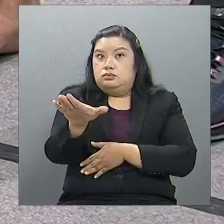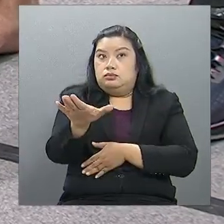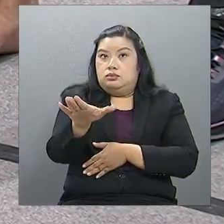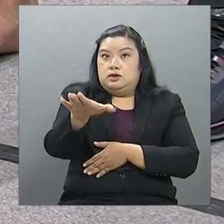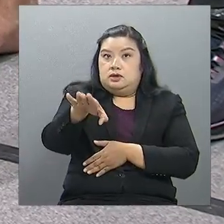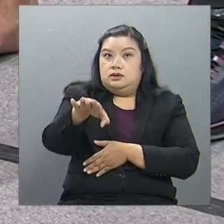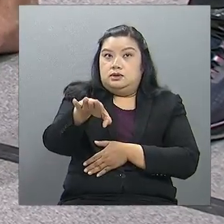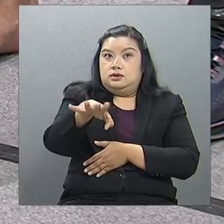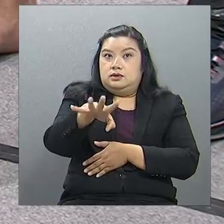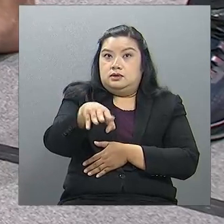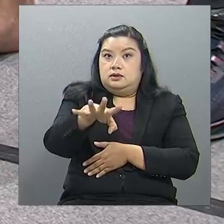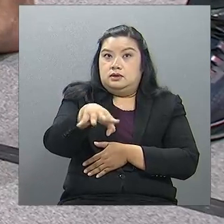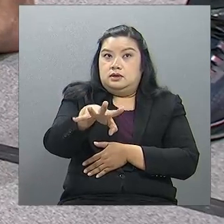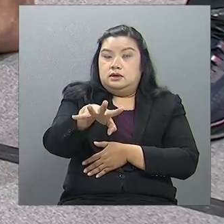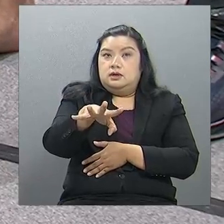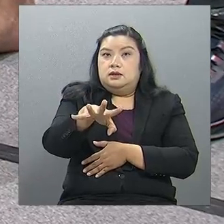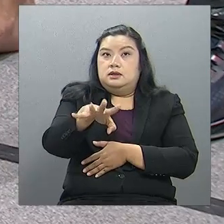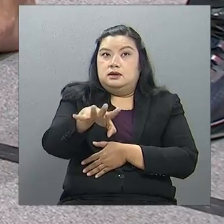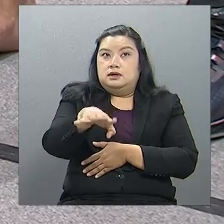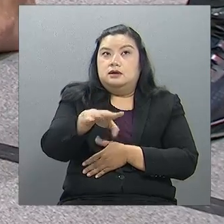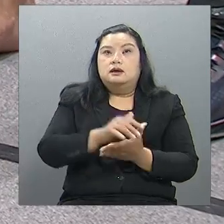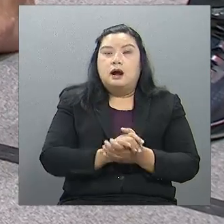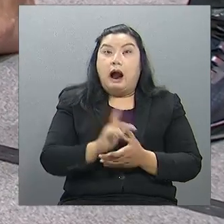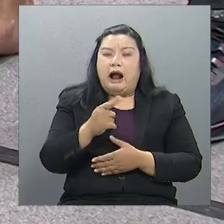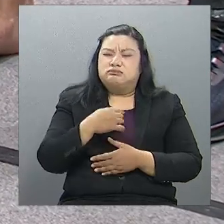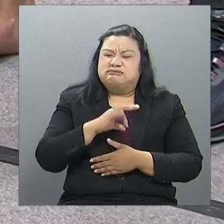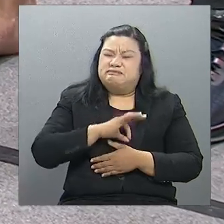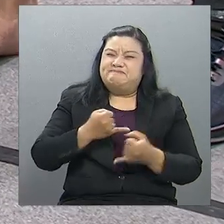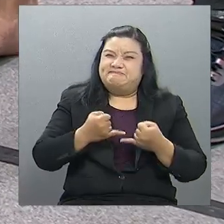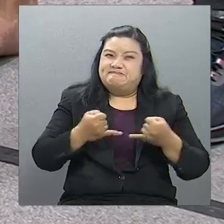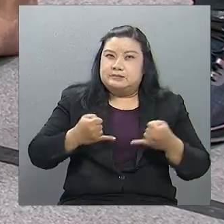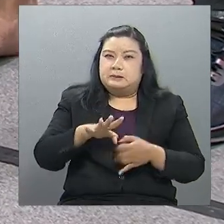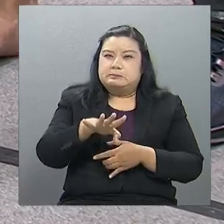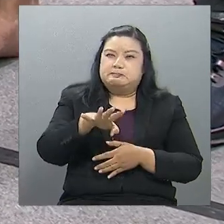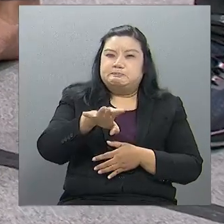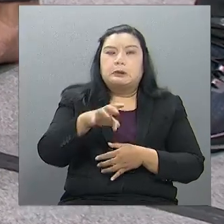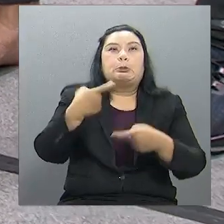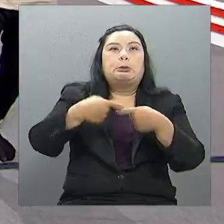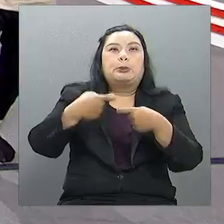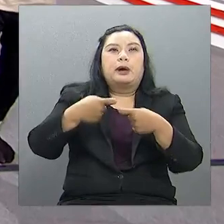นิอนคึไมคร แต่ตอนนี้ค Graถได้ด